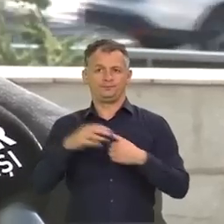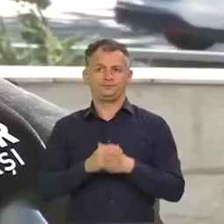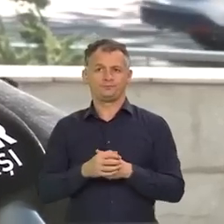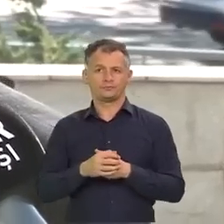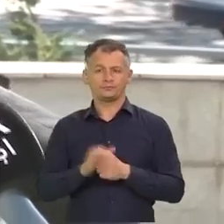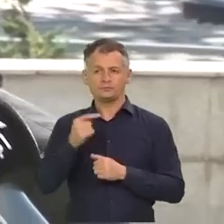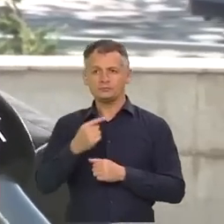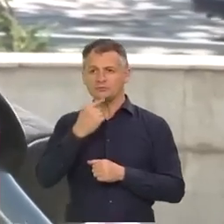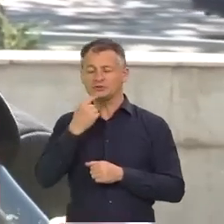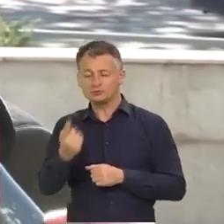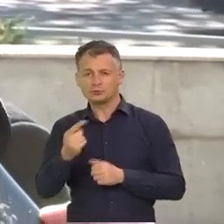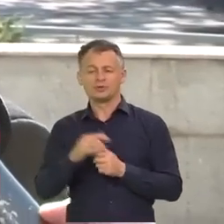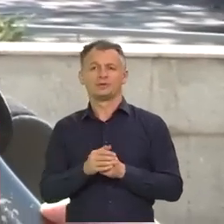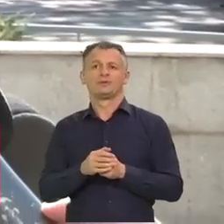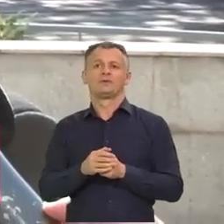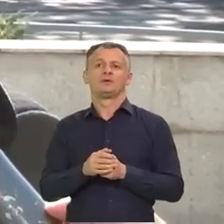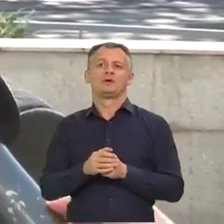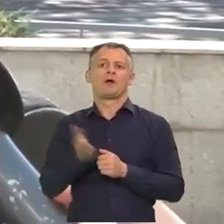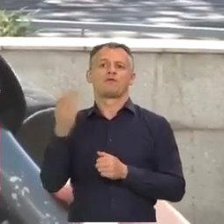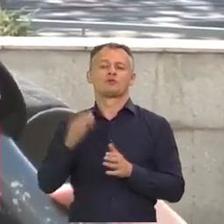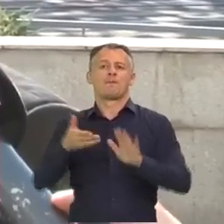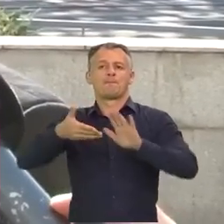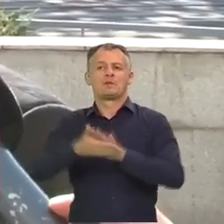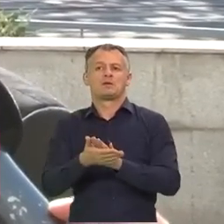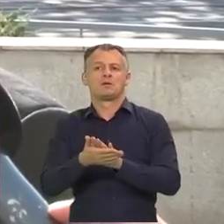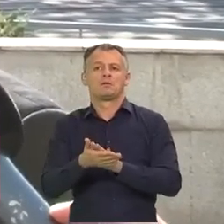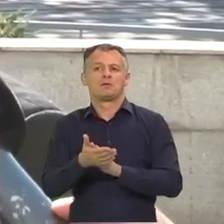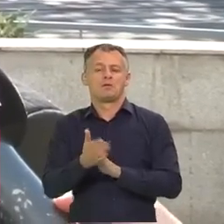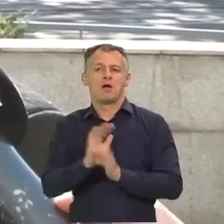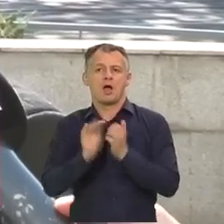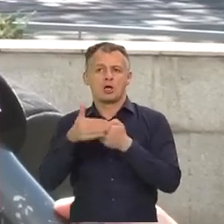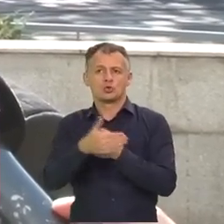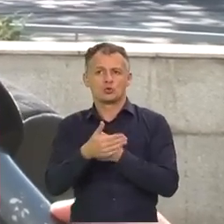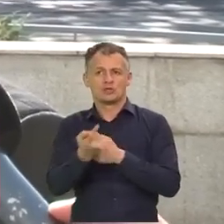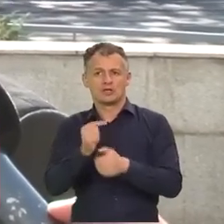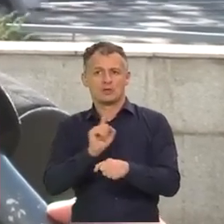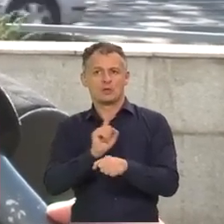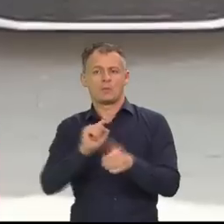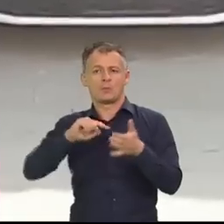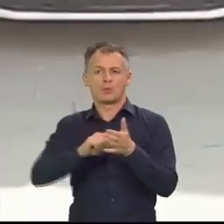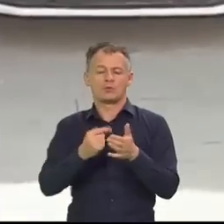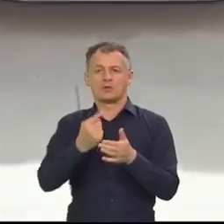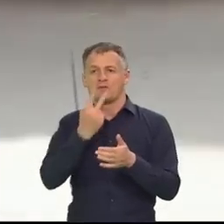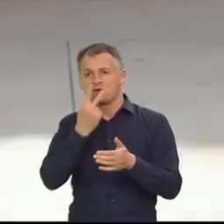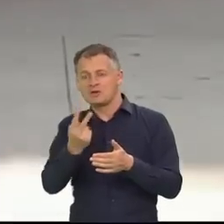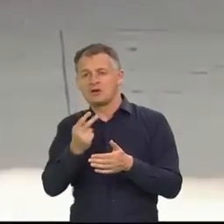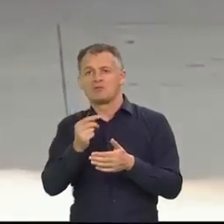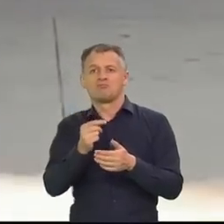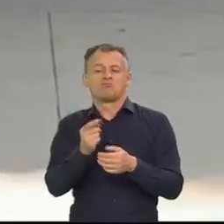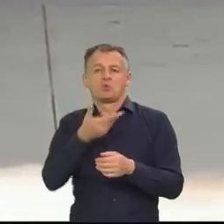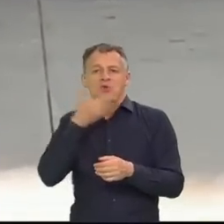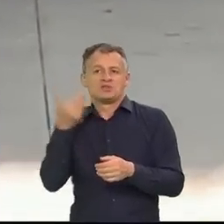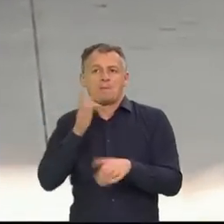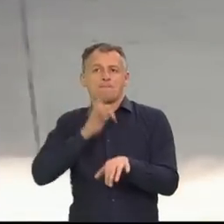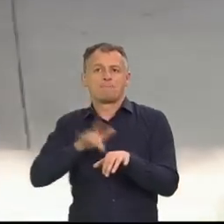cu o societate comercială a denunțătorului ar fi fost de fapt o mită mascată. Din punctul meu de vedere, nu sunt elementele în dosar, nu găsim probe și nici